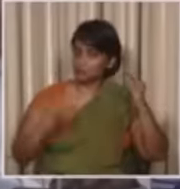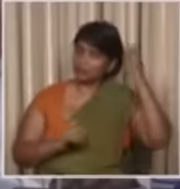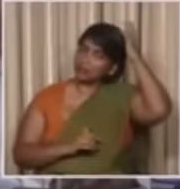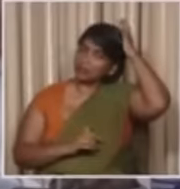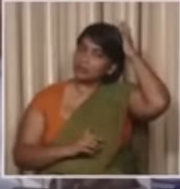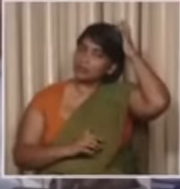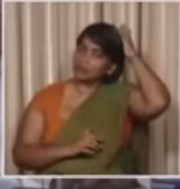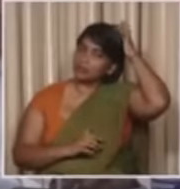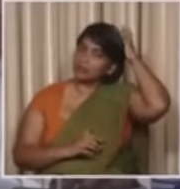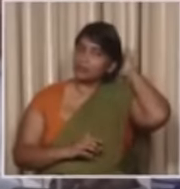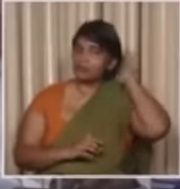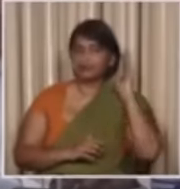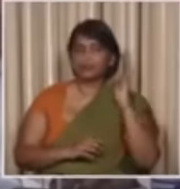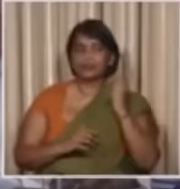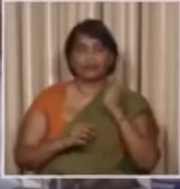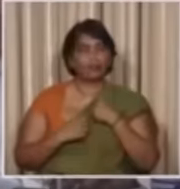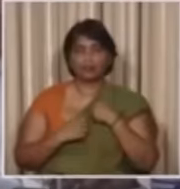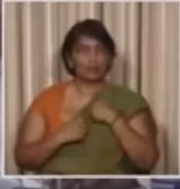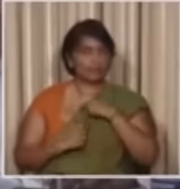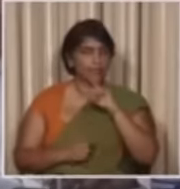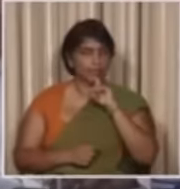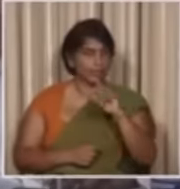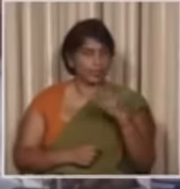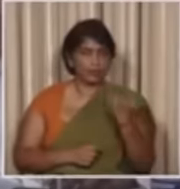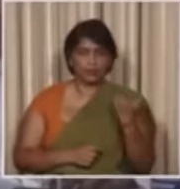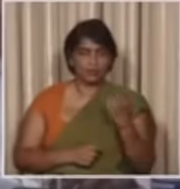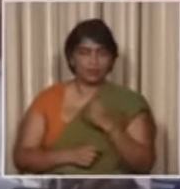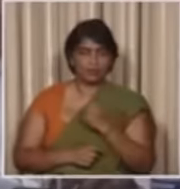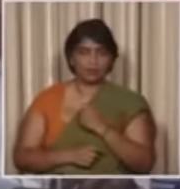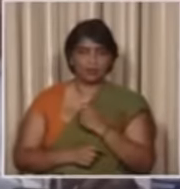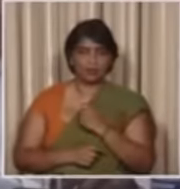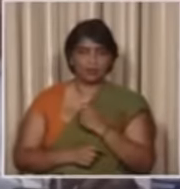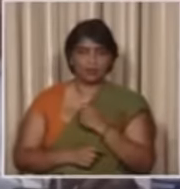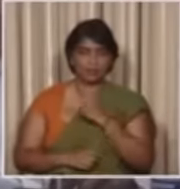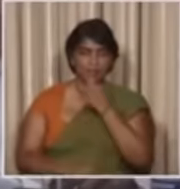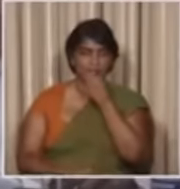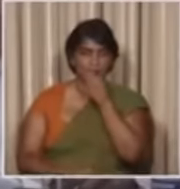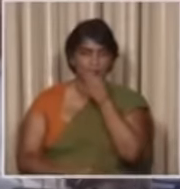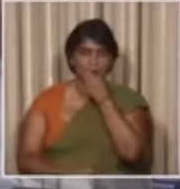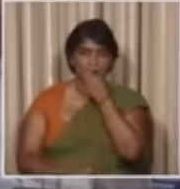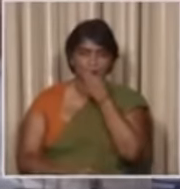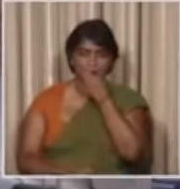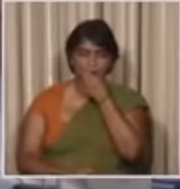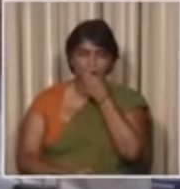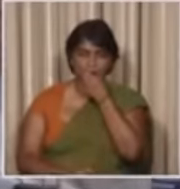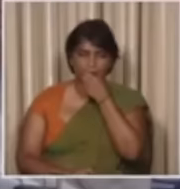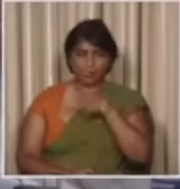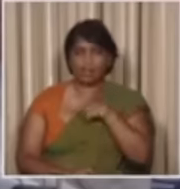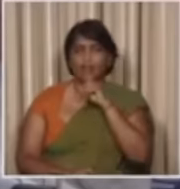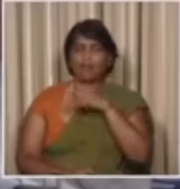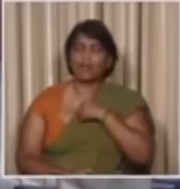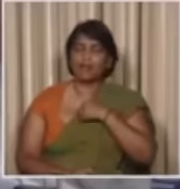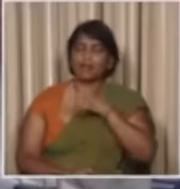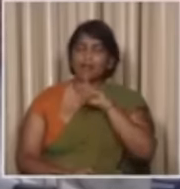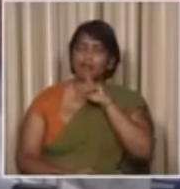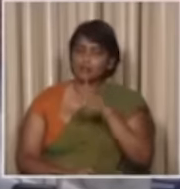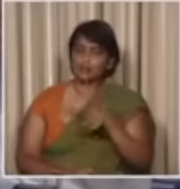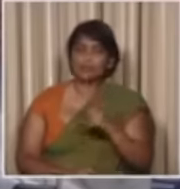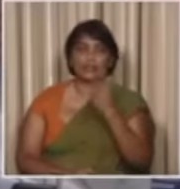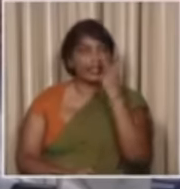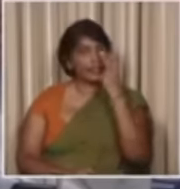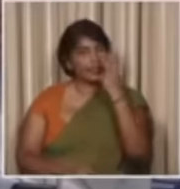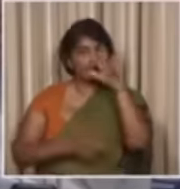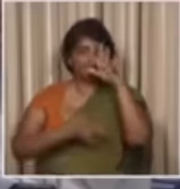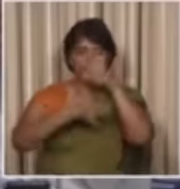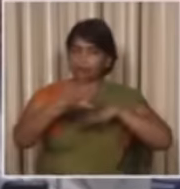අපි උත්තරීතරයි අපි කවදාවත් කියන්නේ අපි මේ මේ දඩු තීන්දුව දෙන්න කියලා මං එදා කිව්වේ දෙද්දෙක්